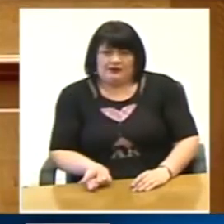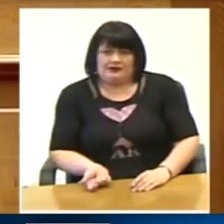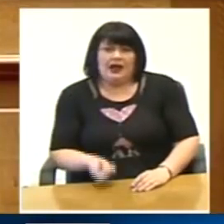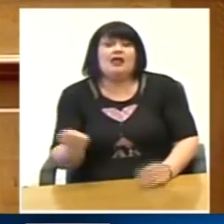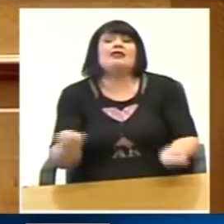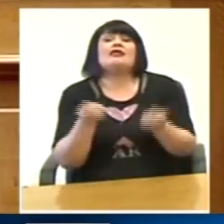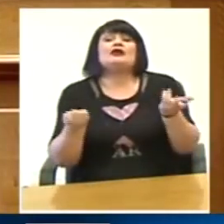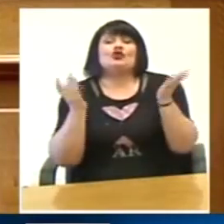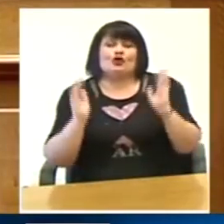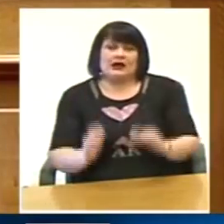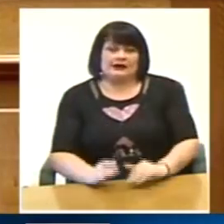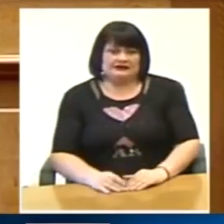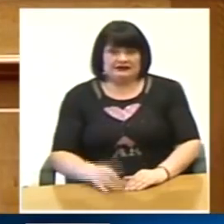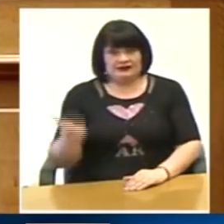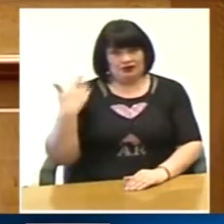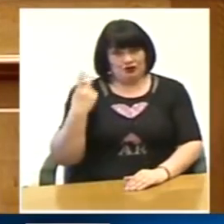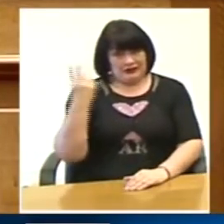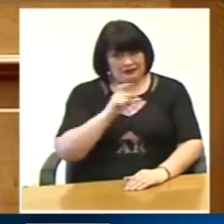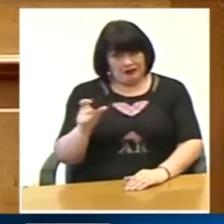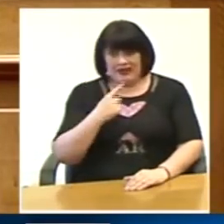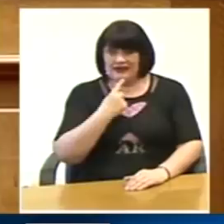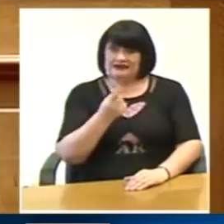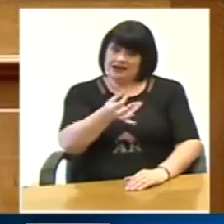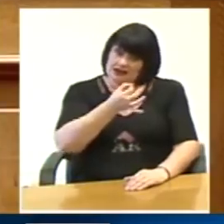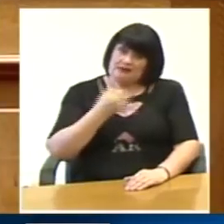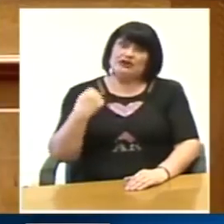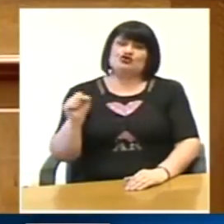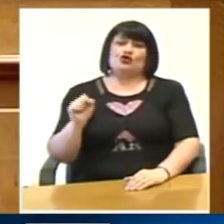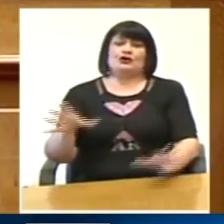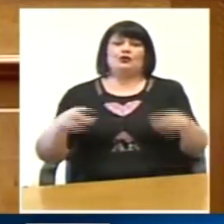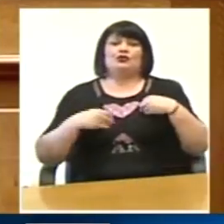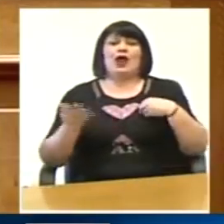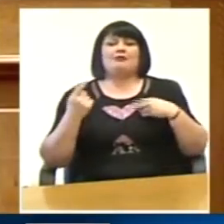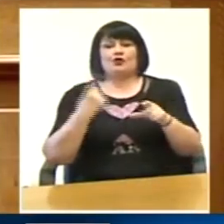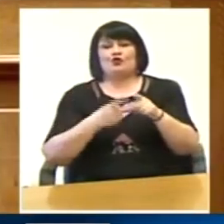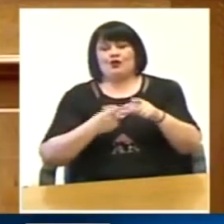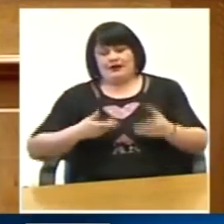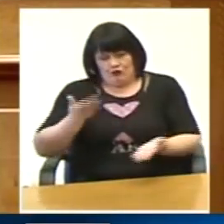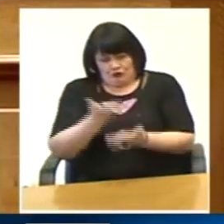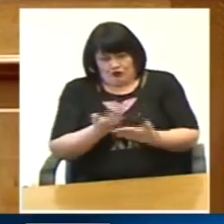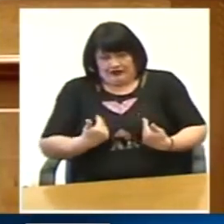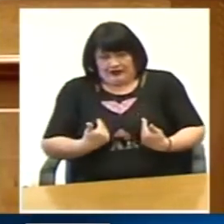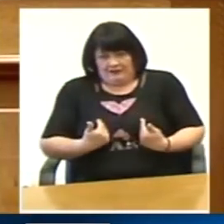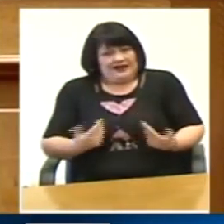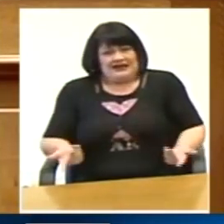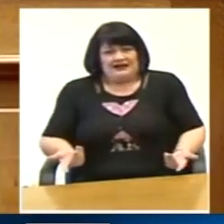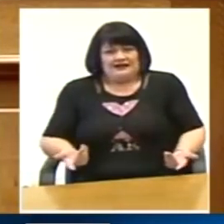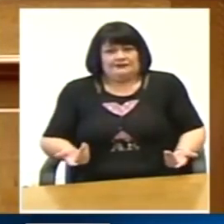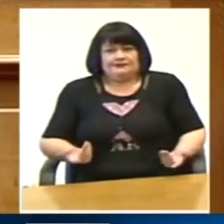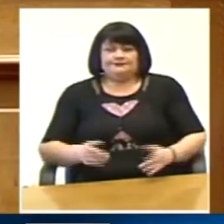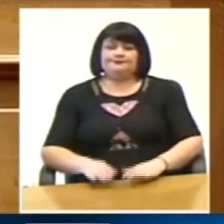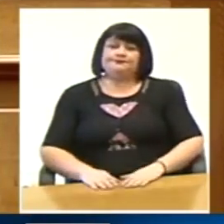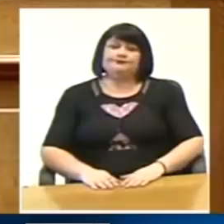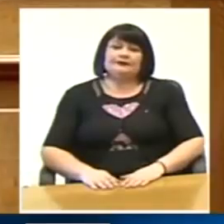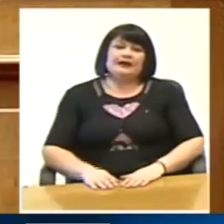Να λοιπόν γιατί αρνηθήκατε τότε ως κυβέρνηση να δεχτείτε την τροπολογία του ΚΚΕ. Γιατί ακριβώς δεν θα ήταν δημοσιονομικά